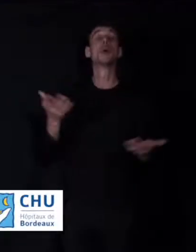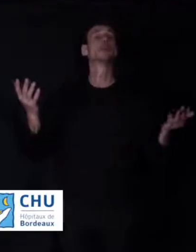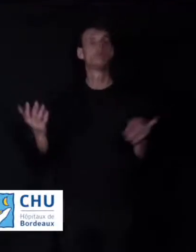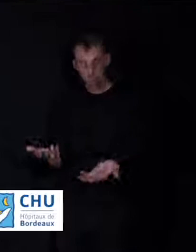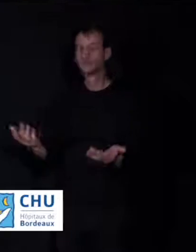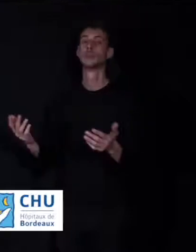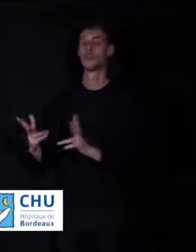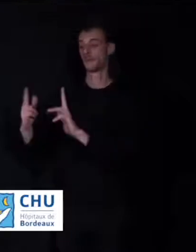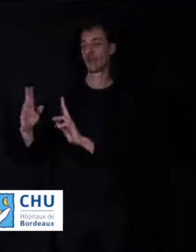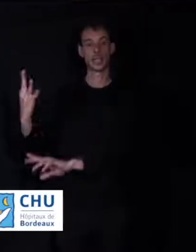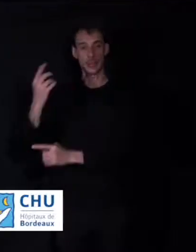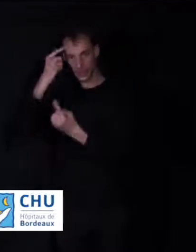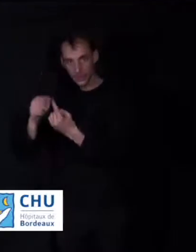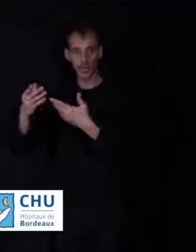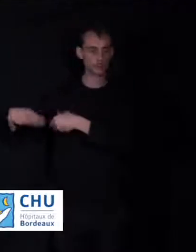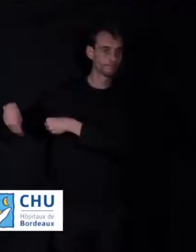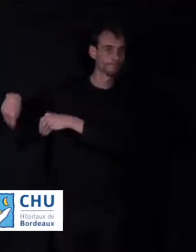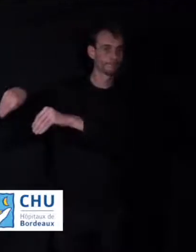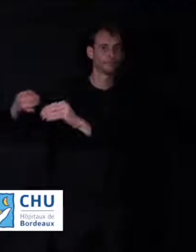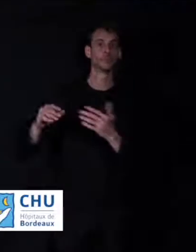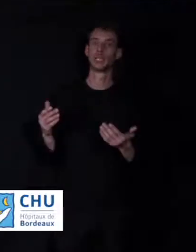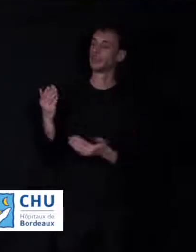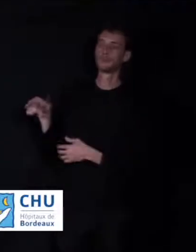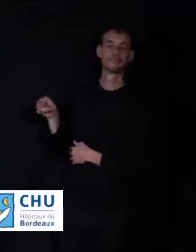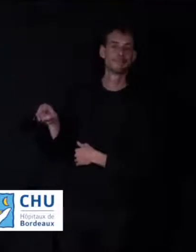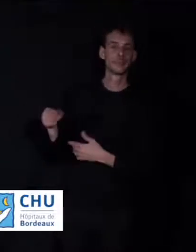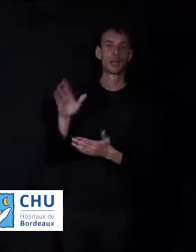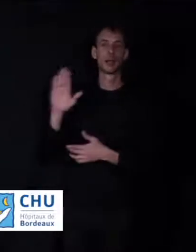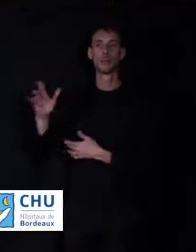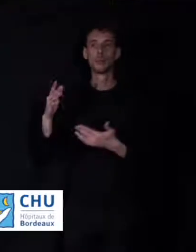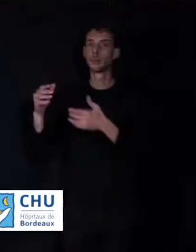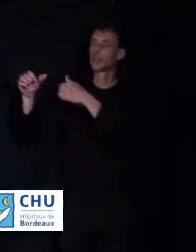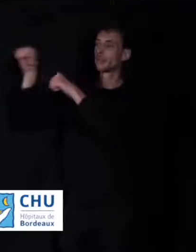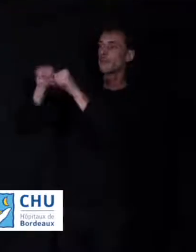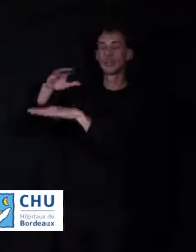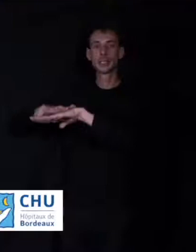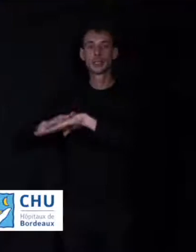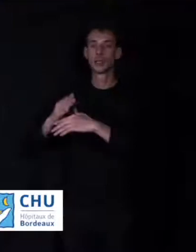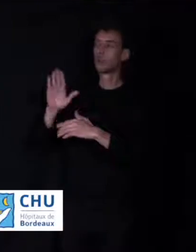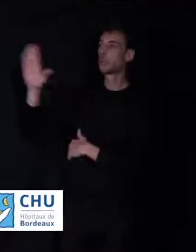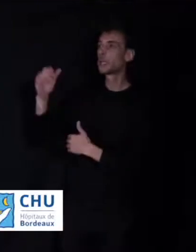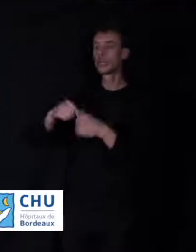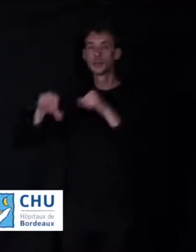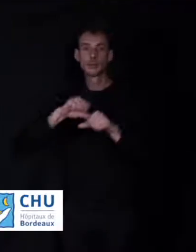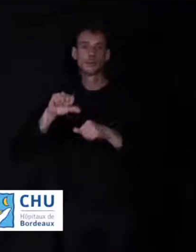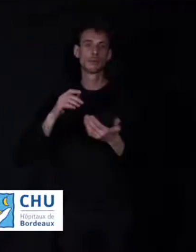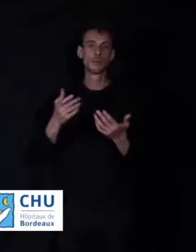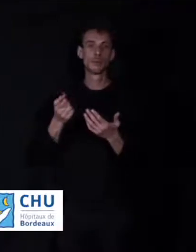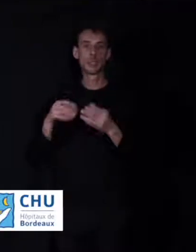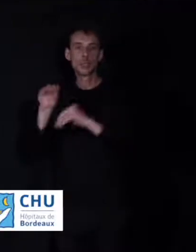Et là, c'est tout le travail de nos collègues de pharmacologie, de pharmacovigilance, de pharmacoépidémiologie. Et je fais un petit clin